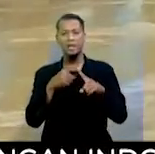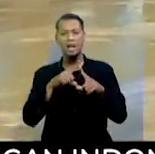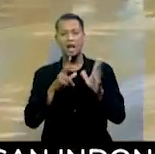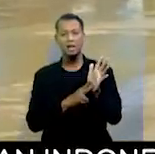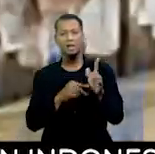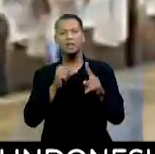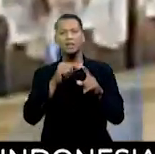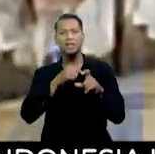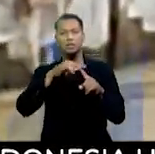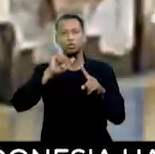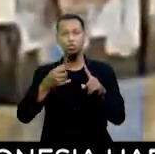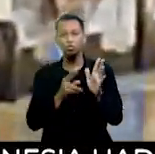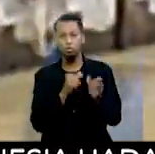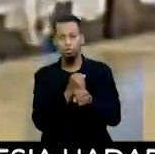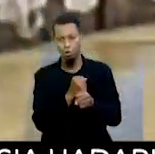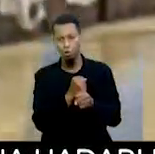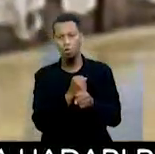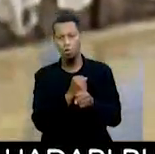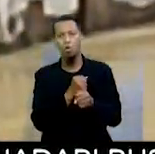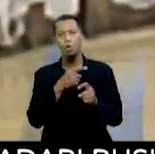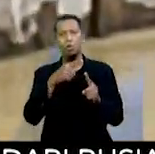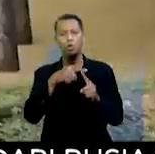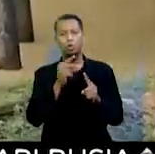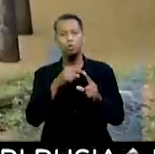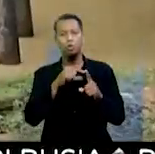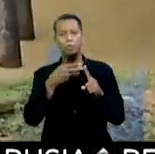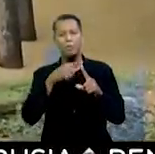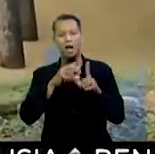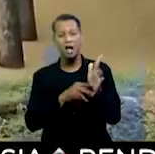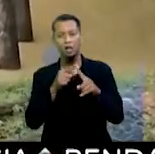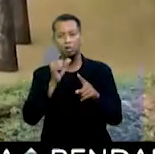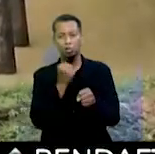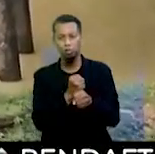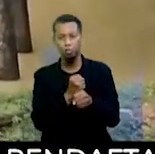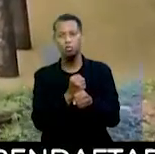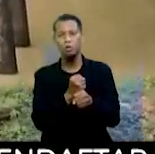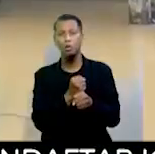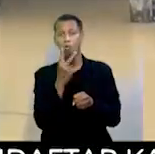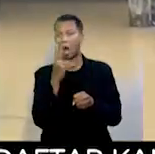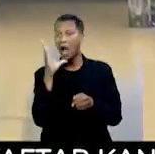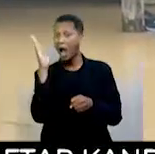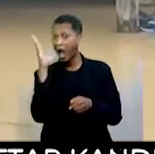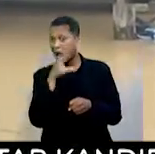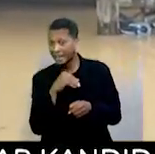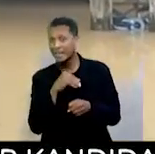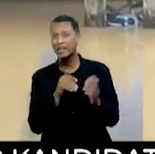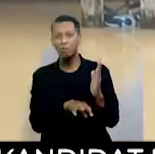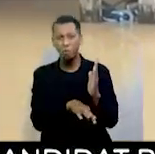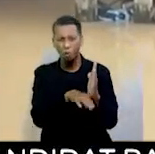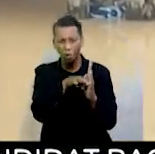Teluk Bakung Pematang Cengal Bara hingga baja kuning meski rumah sudah terendam banjir selama dua hari Namun Sejumlah warga memilih bertahan